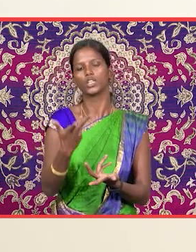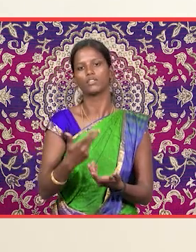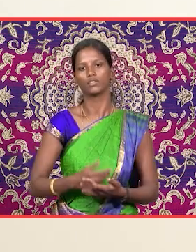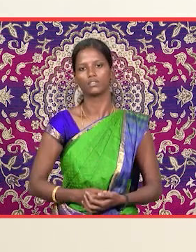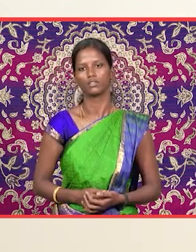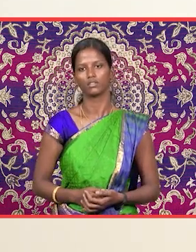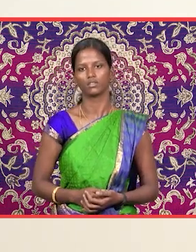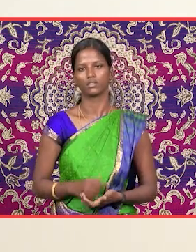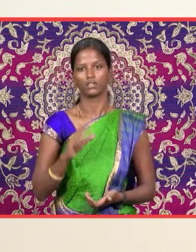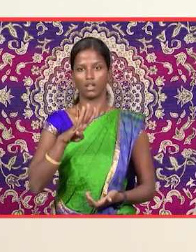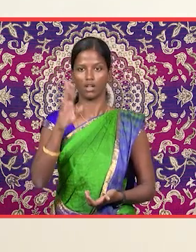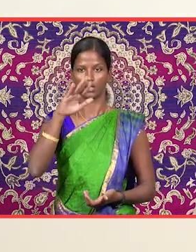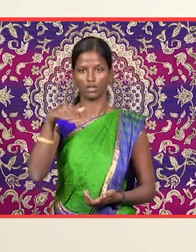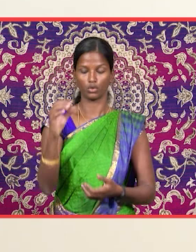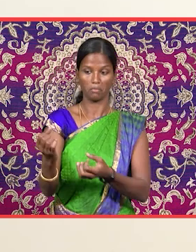பார்த்தீங்கன்னா